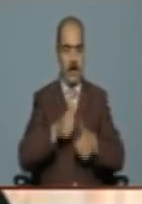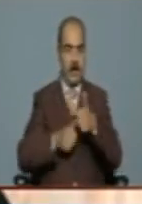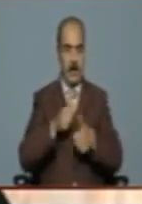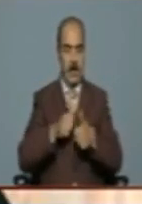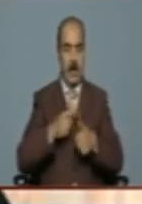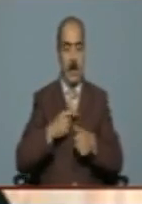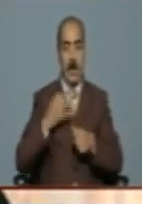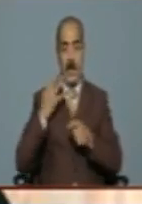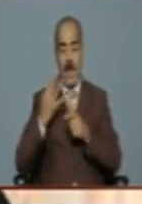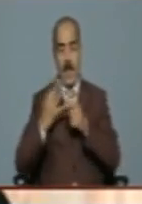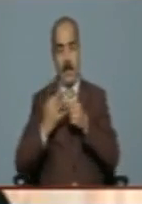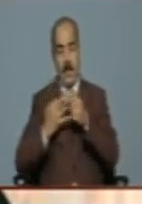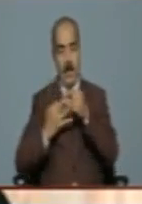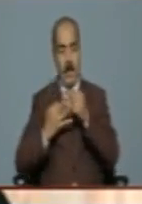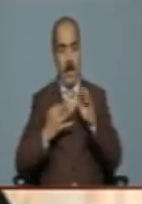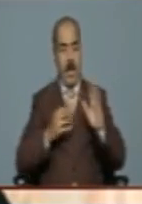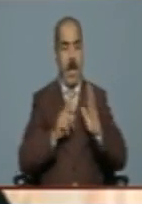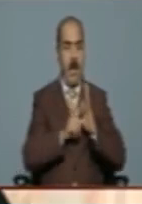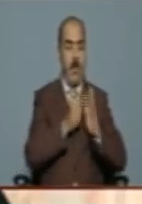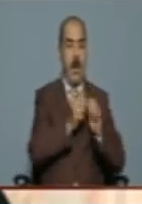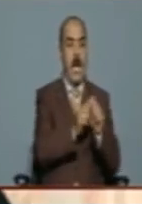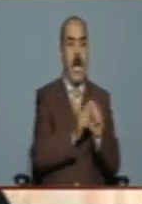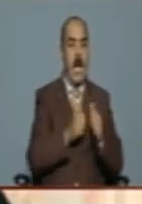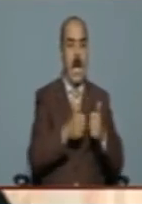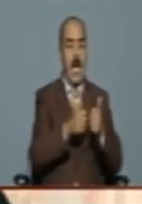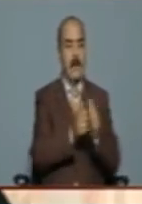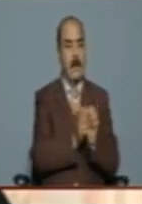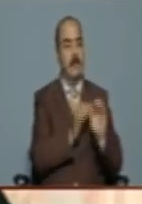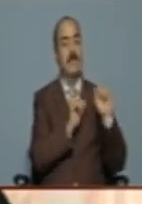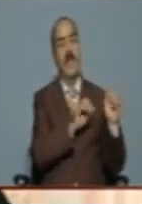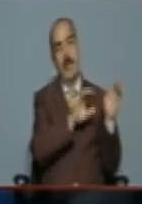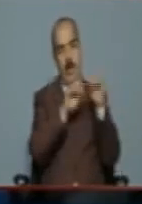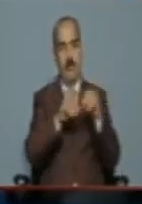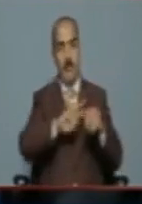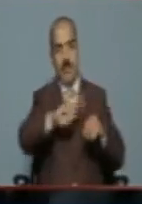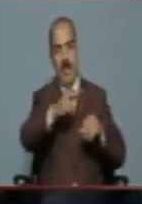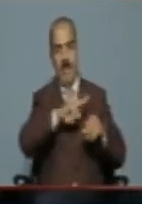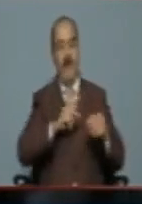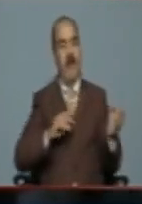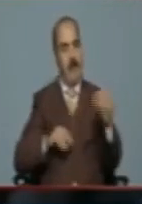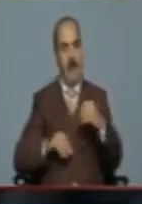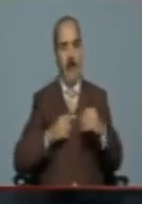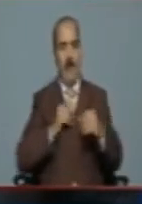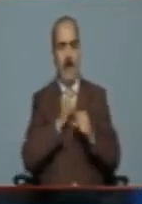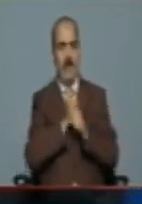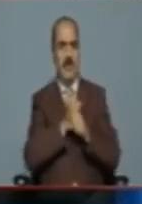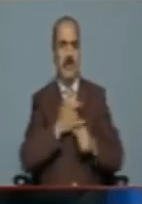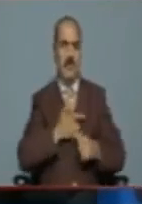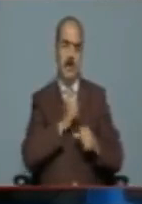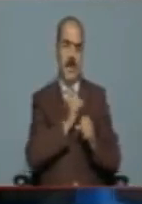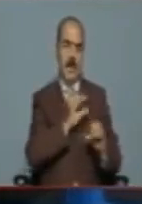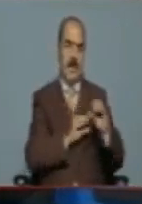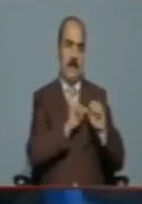منهم يمثلون أحزابا مختلفة الاتجاهات والتوجهات